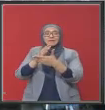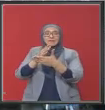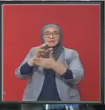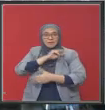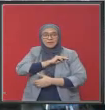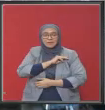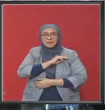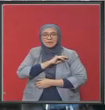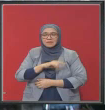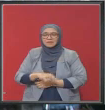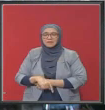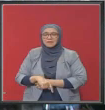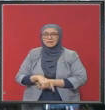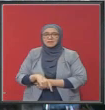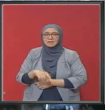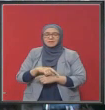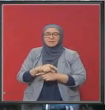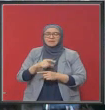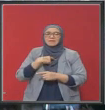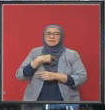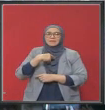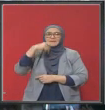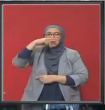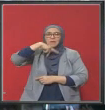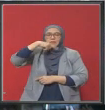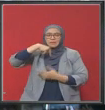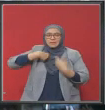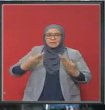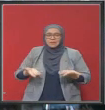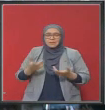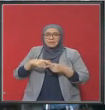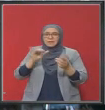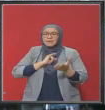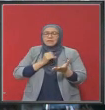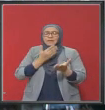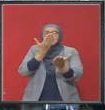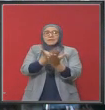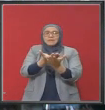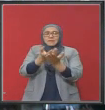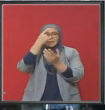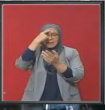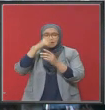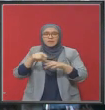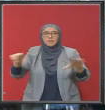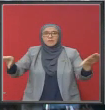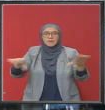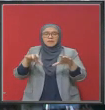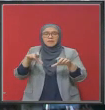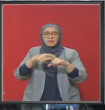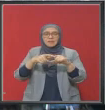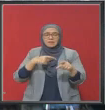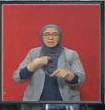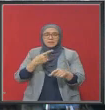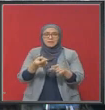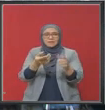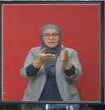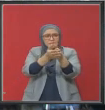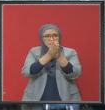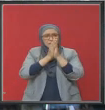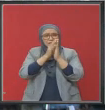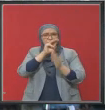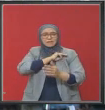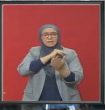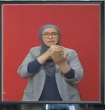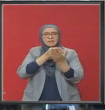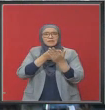oksigen mencadangkan agar yang wow menteri ke membuat teh permohonan kepada Menteri Keuangan 250 Ringgit